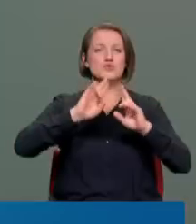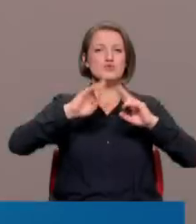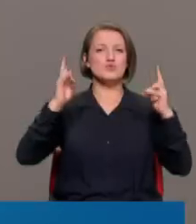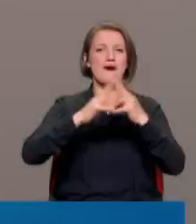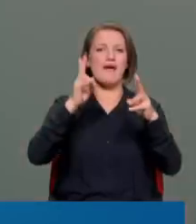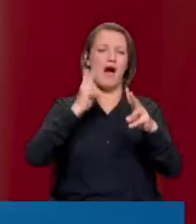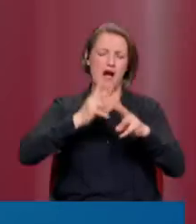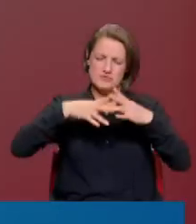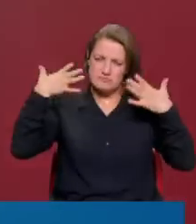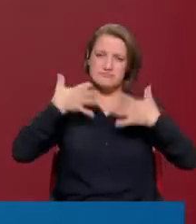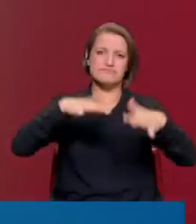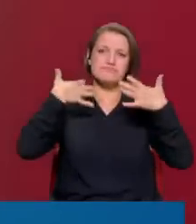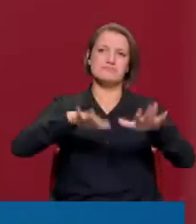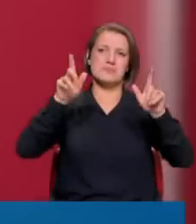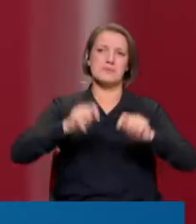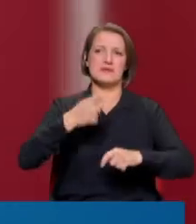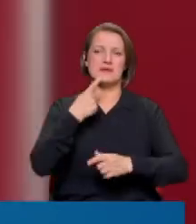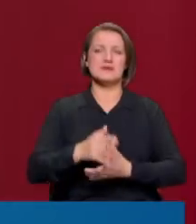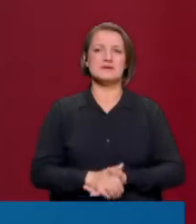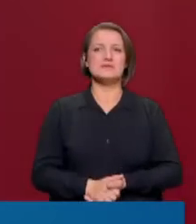acil eyleme geçme çağrısında